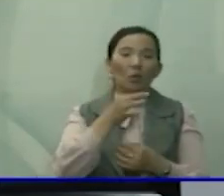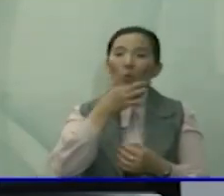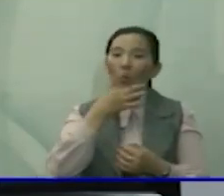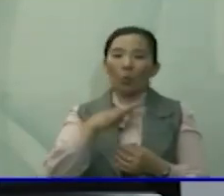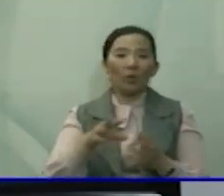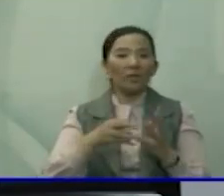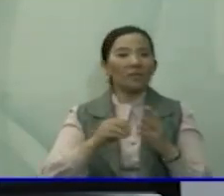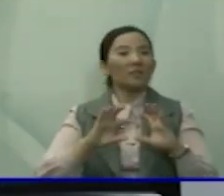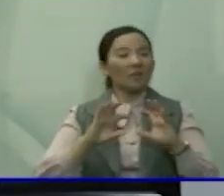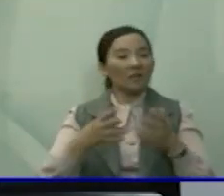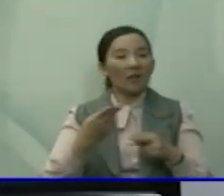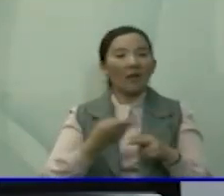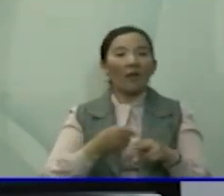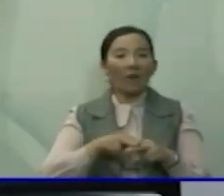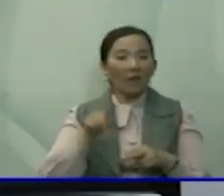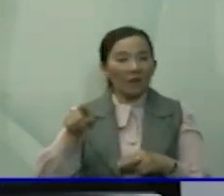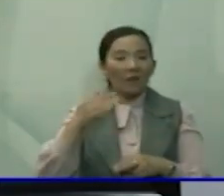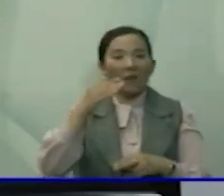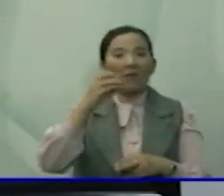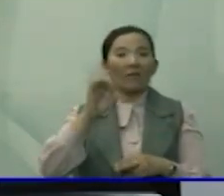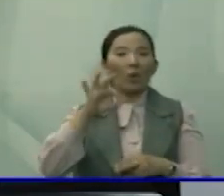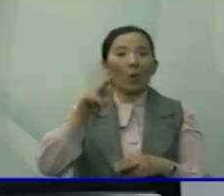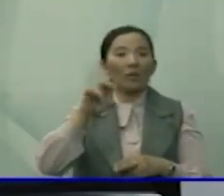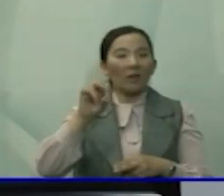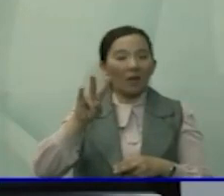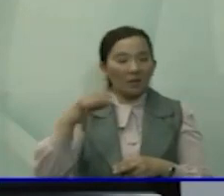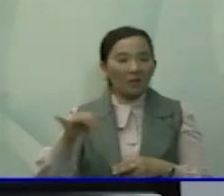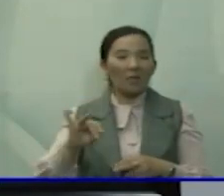это феодальной междуусобицы